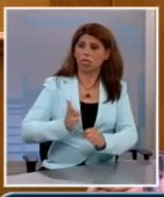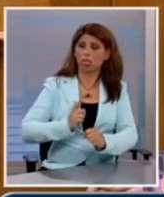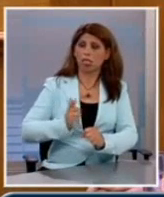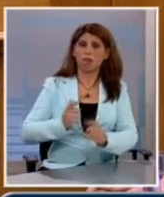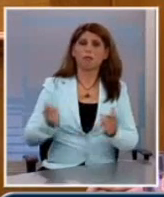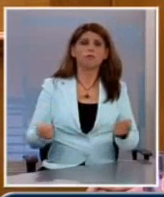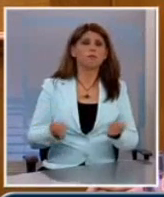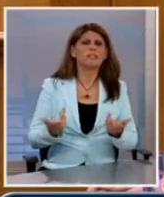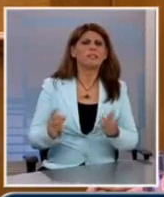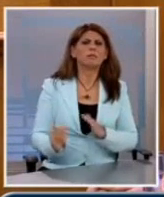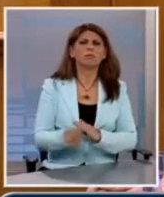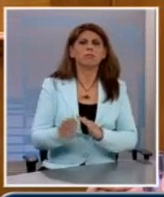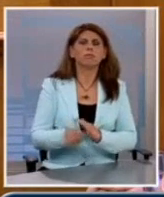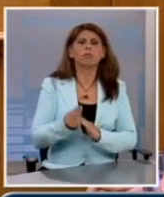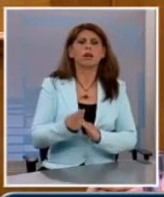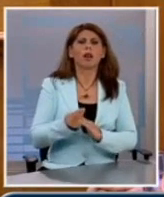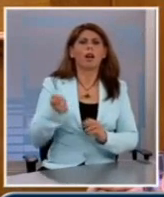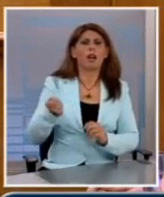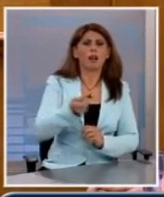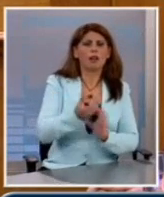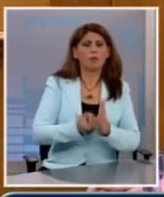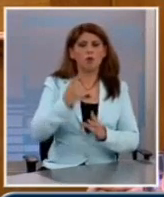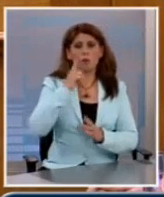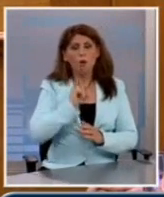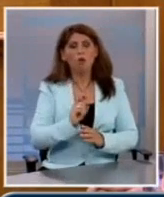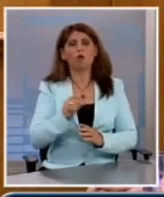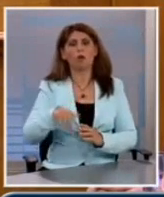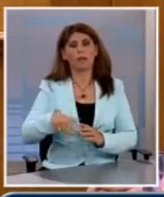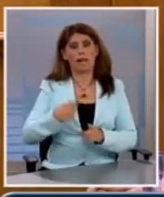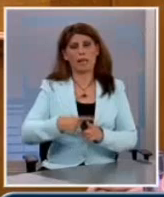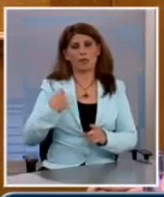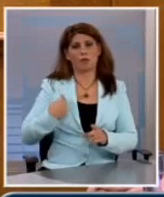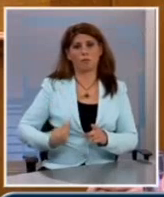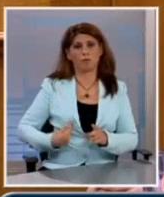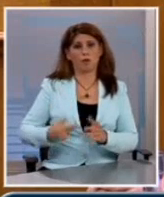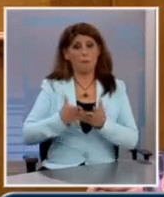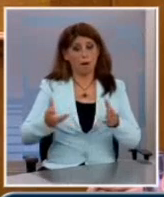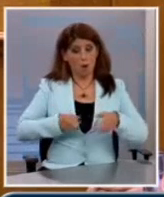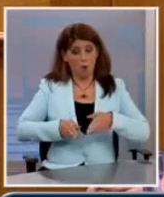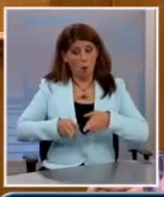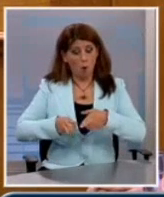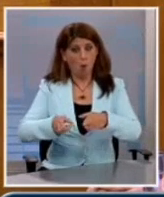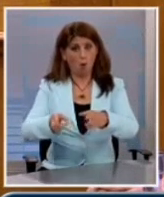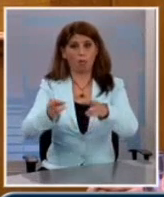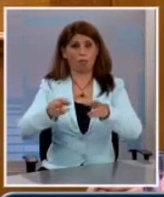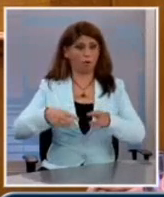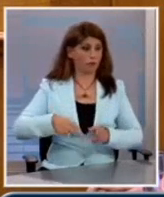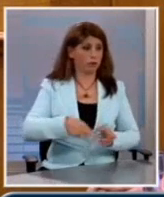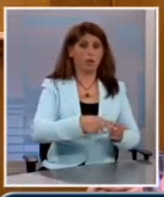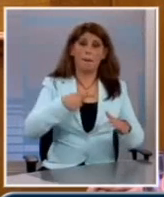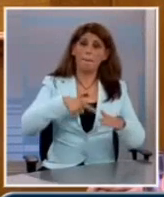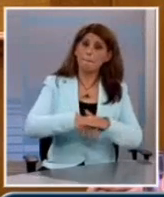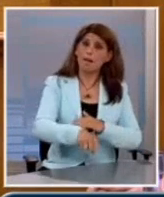χρέη και νέες υποχρεώσεις για το ελληνικό δημόσιο. Τους μεγάλους οδικούς άξονες, το μετρό